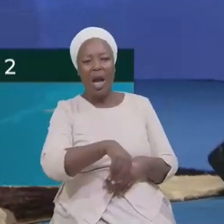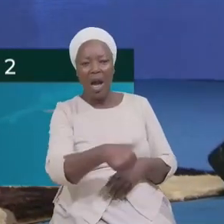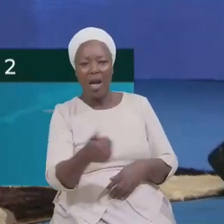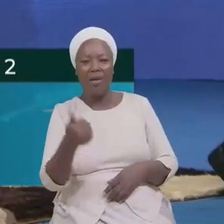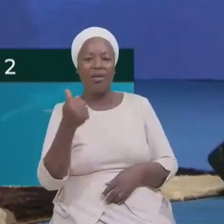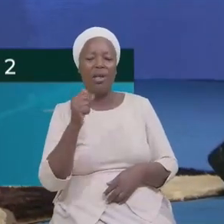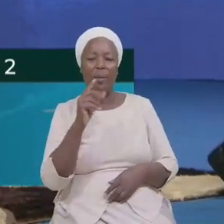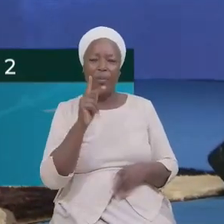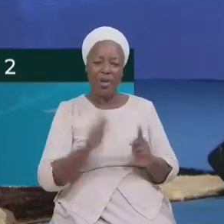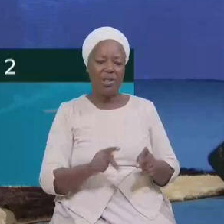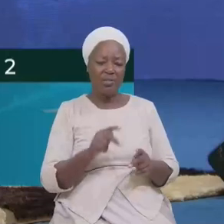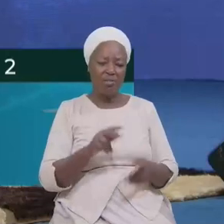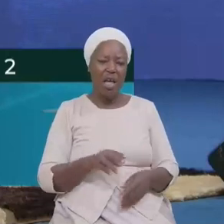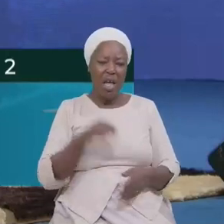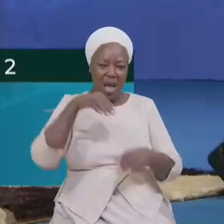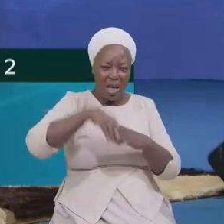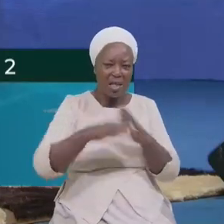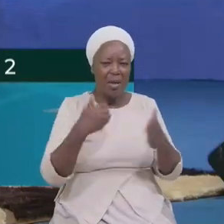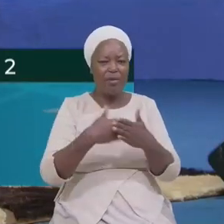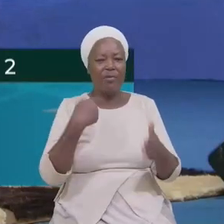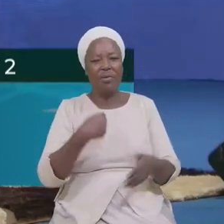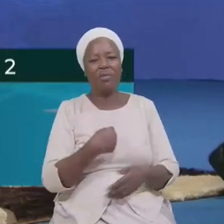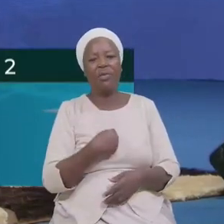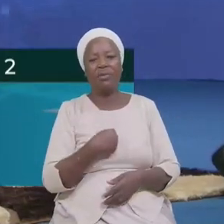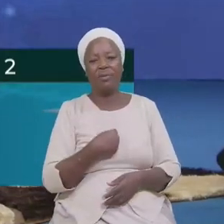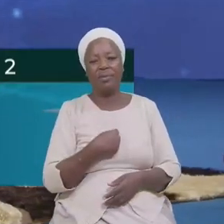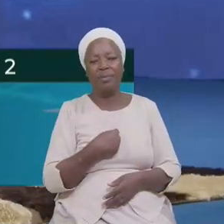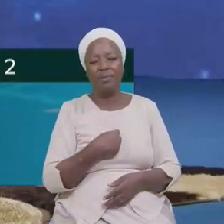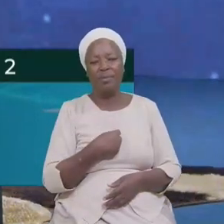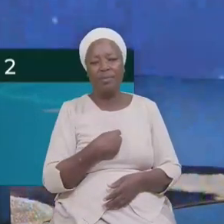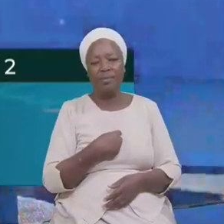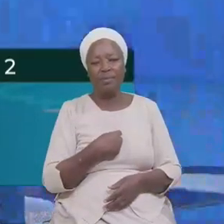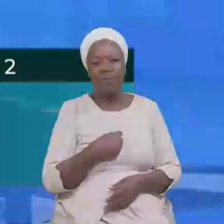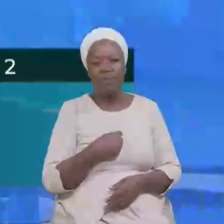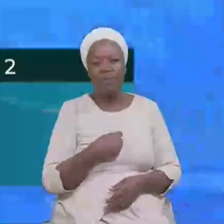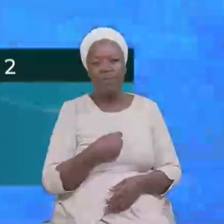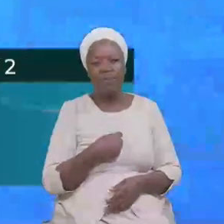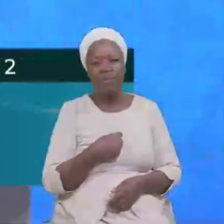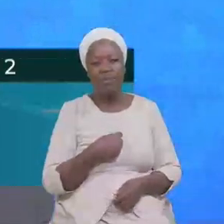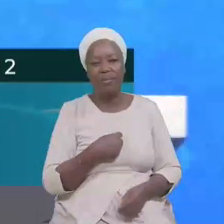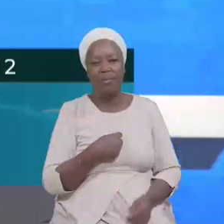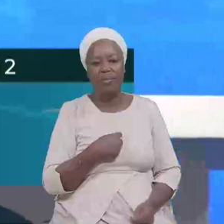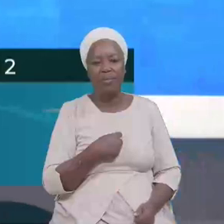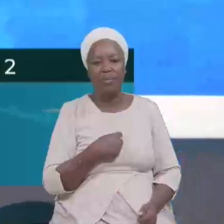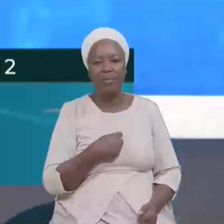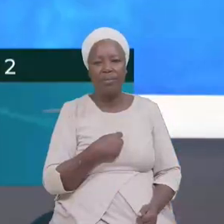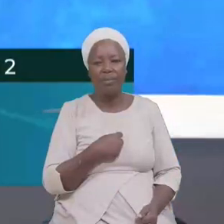à l'eau. Il pense à l'eau qui sera agitée, alors que Jésus n'en a pas besoin.